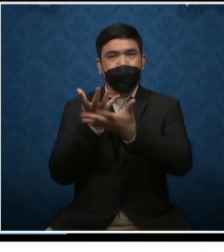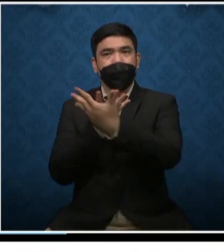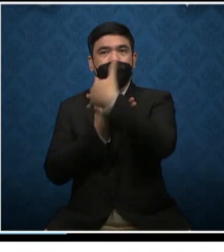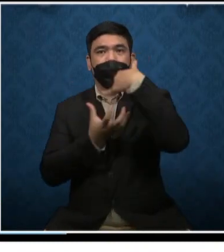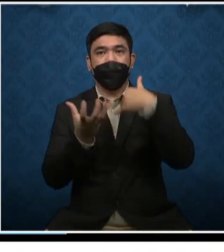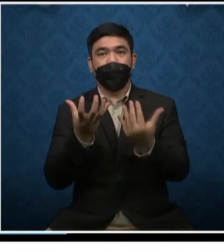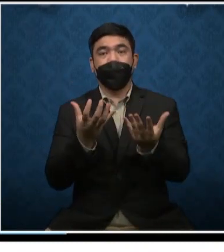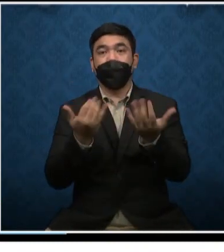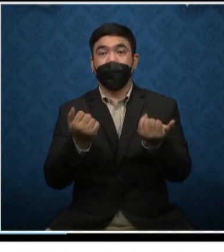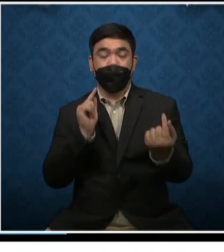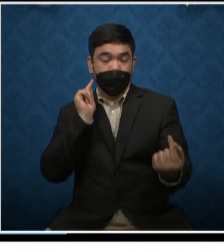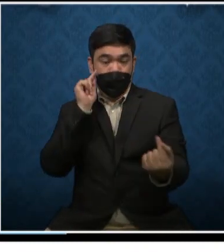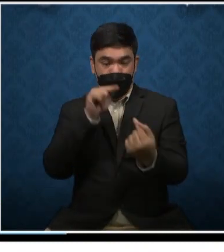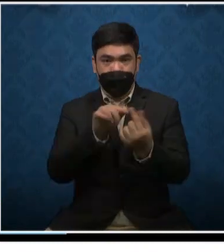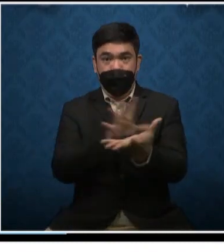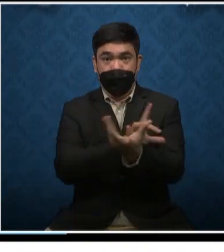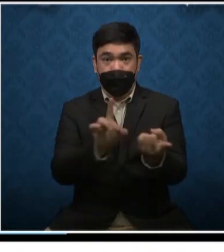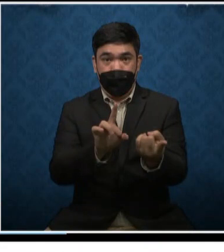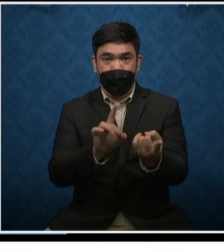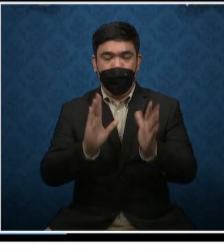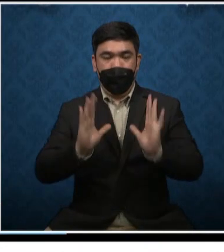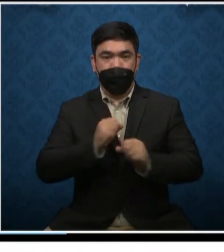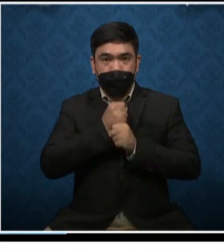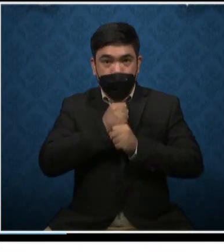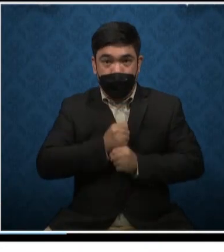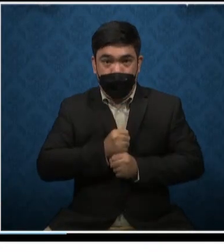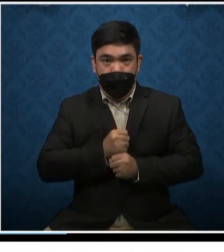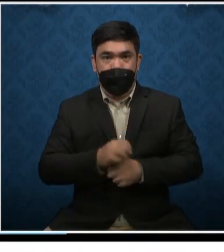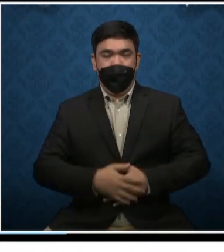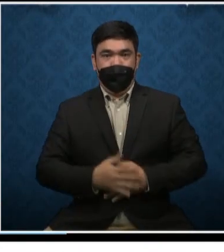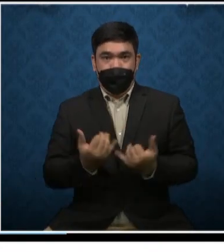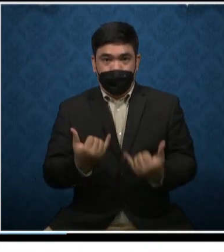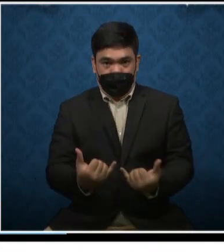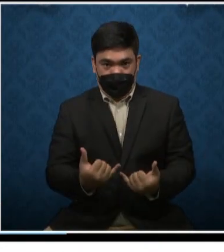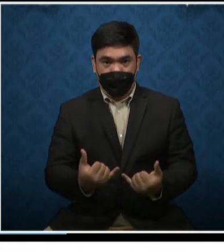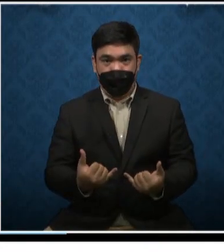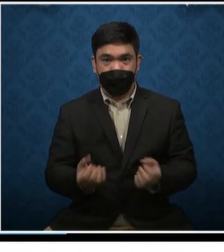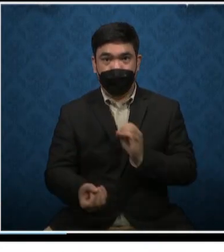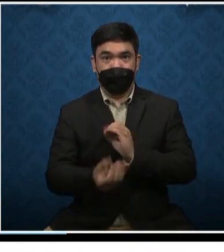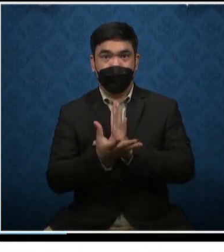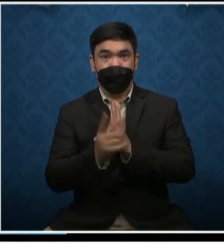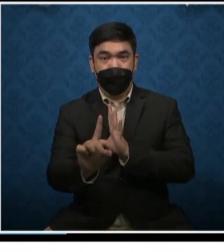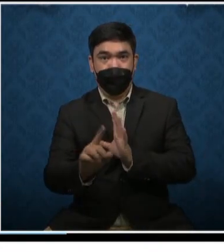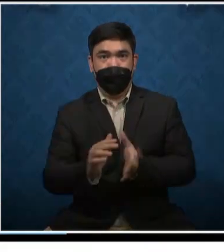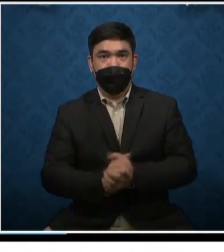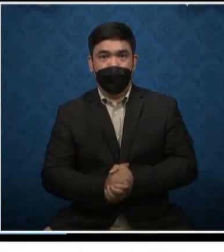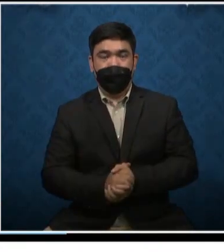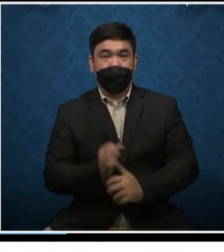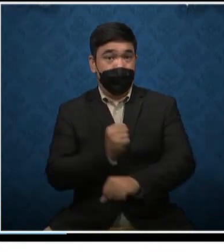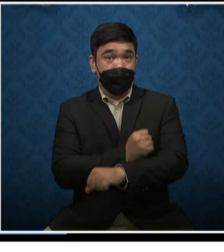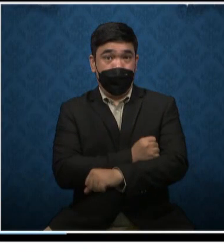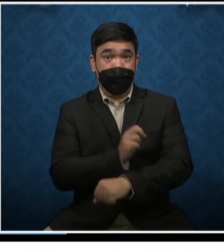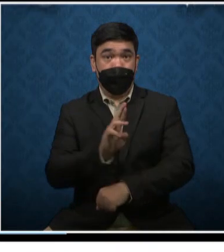โน้มการเข้าสู่สังคมผู้สูงวัยซึ่งจะมีผลทำให้แรงงานนอกระ